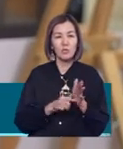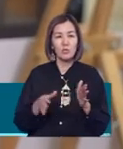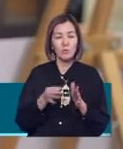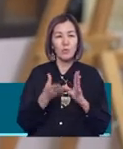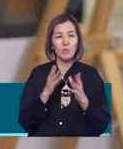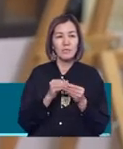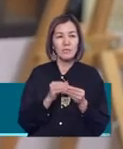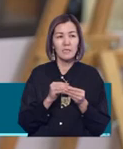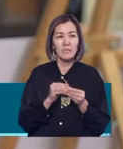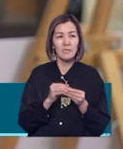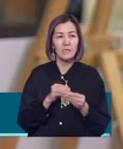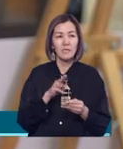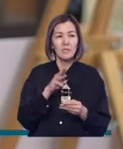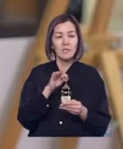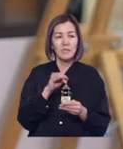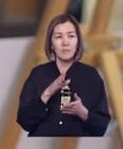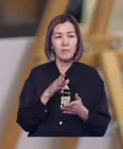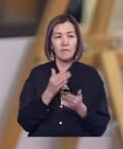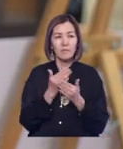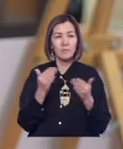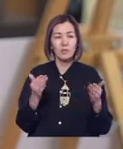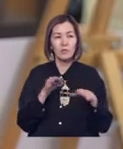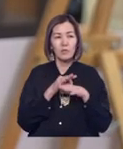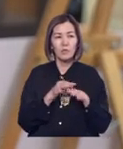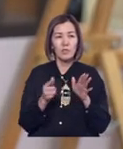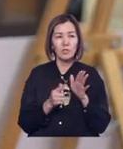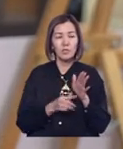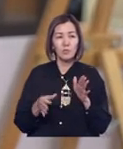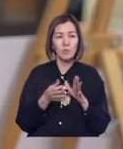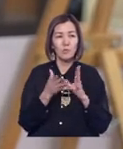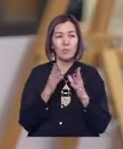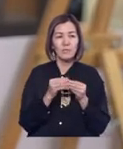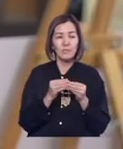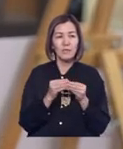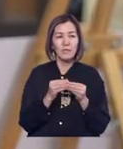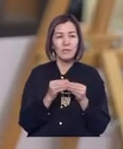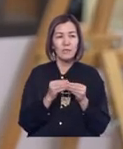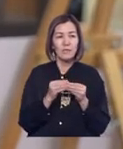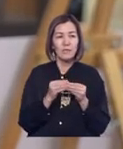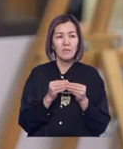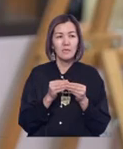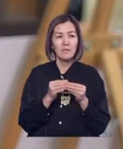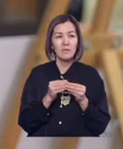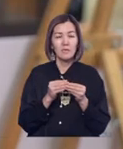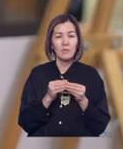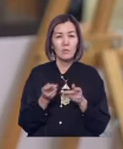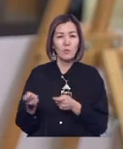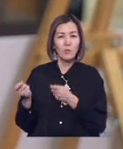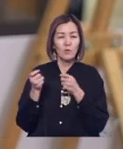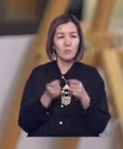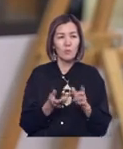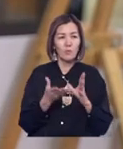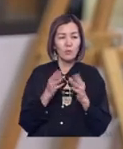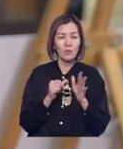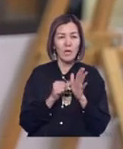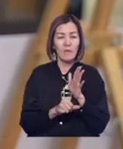және Мұхамеджан Тынышбайұлы музей қорындағы Жетісу облысына қатысты материалдар мен заттар қойылып отыр. Жалпы көрмеге